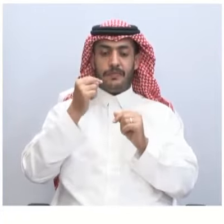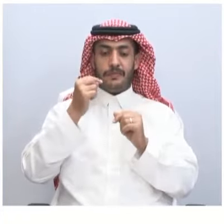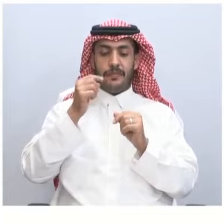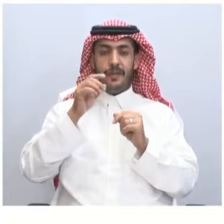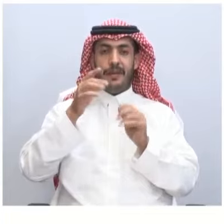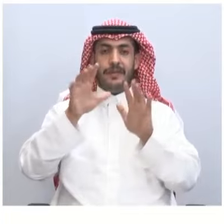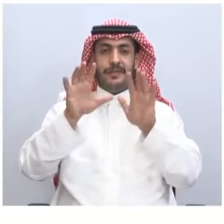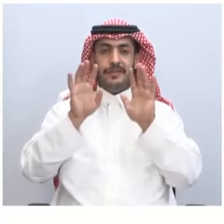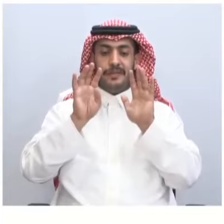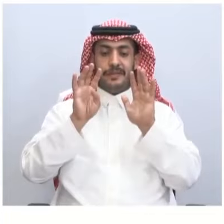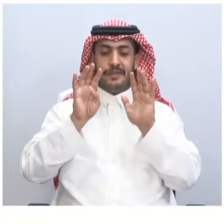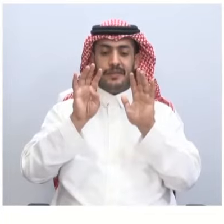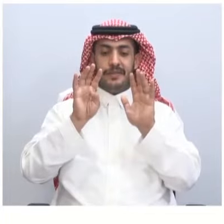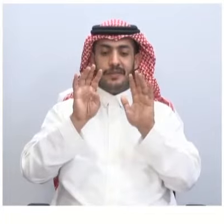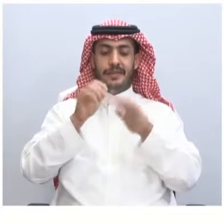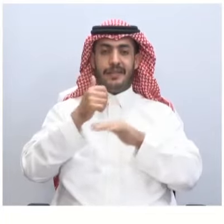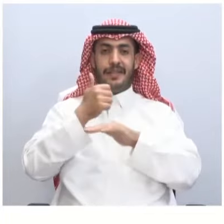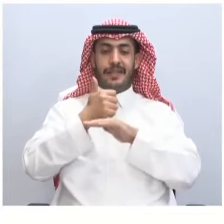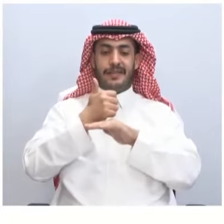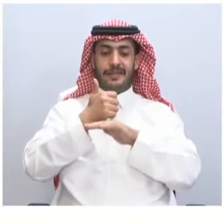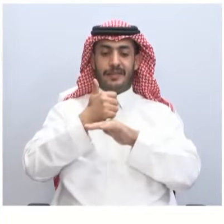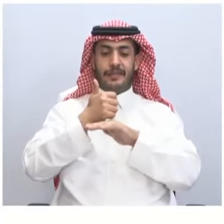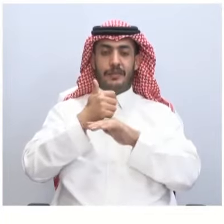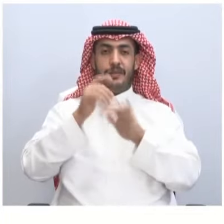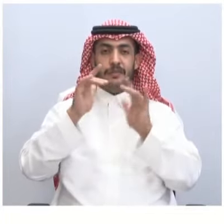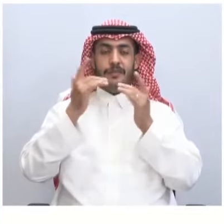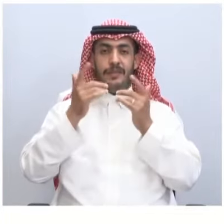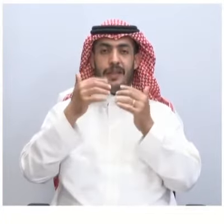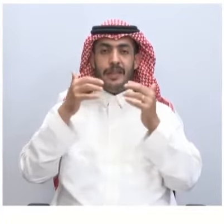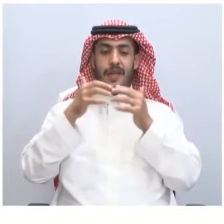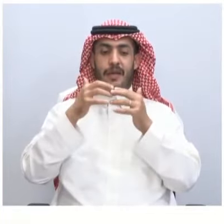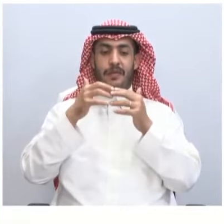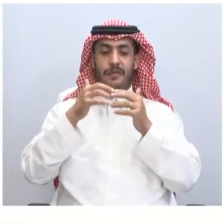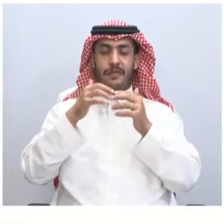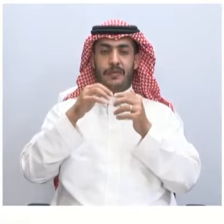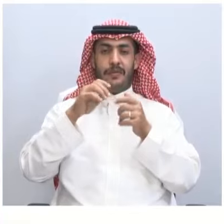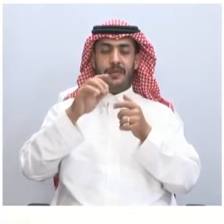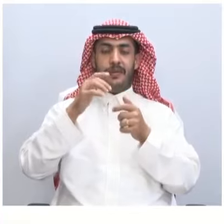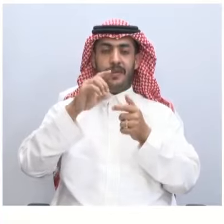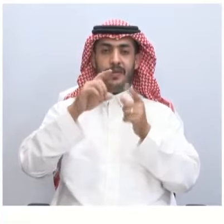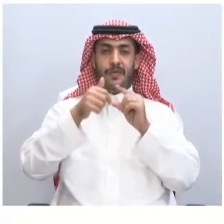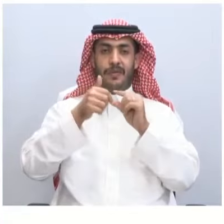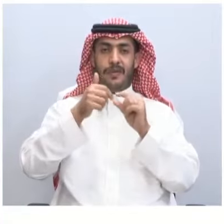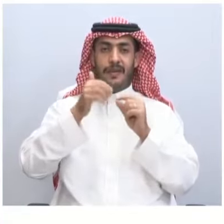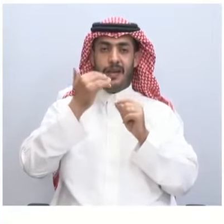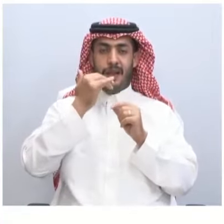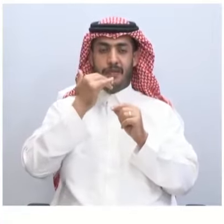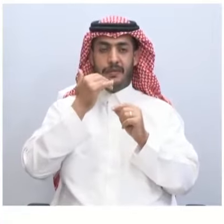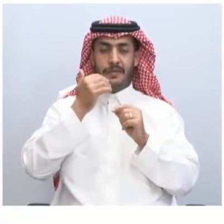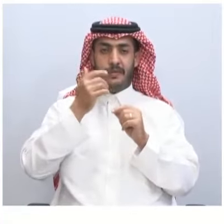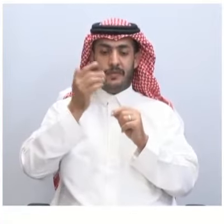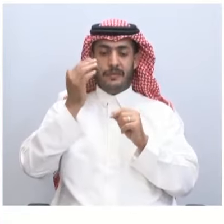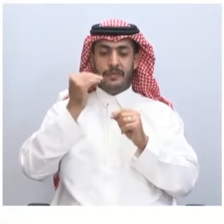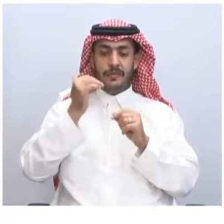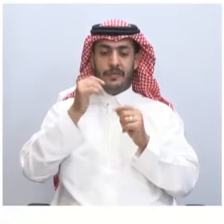التاسع عشر تاسيس مجلس التعاون لدول الخليج العربيه